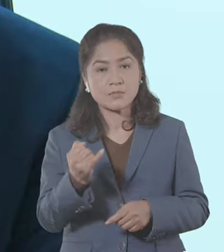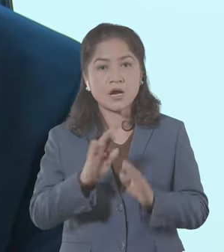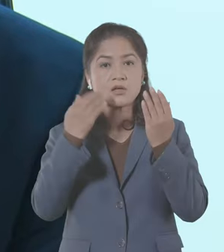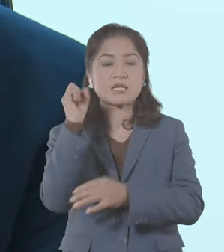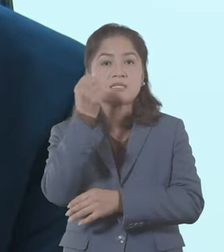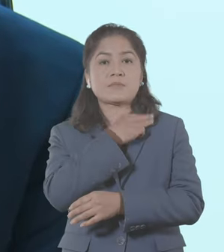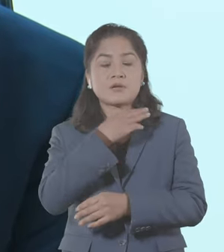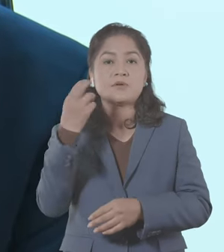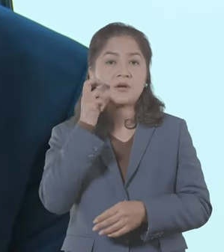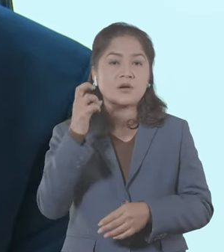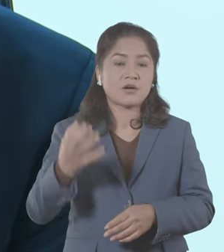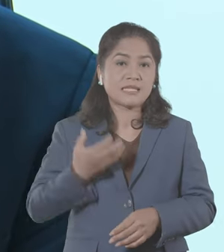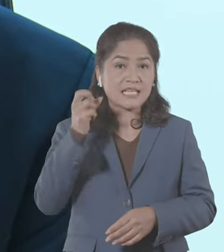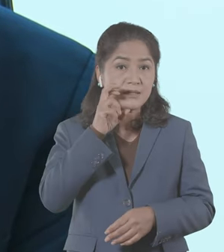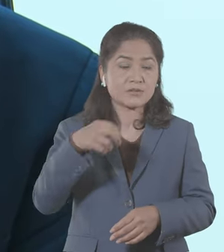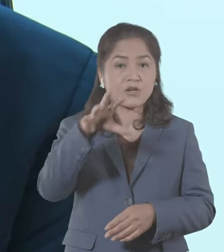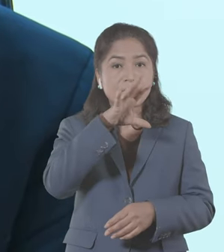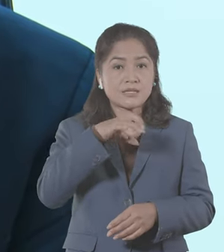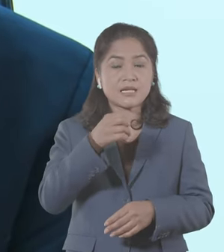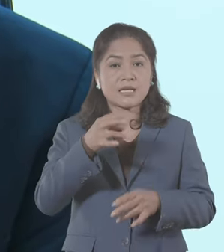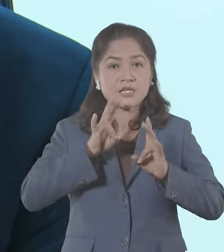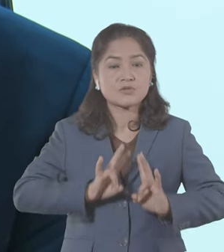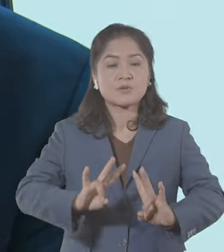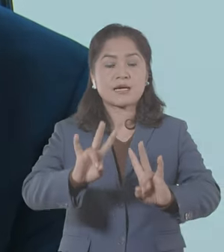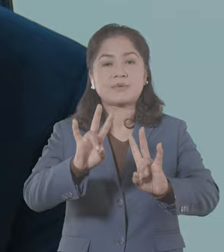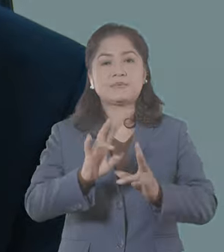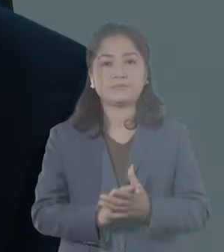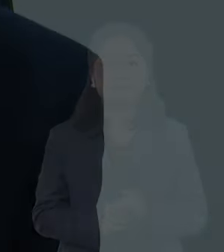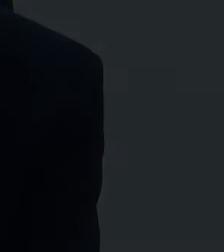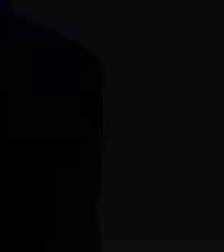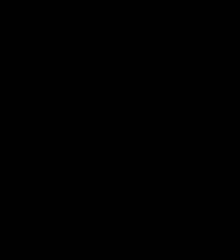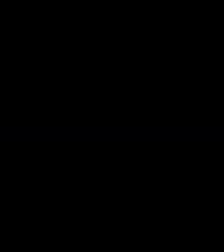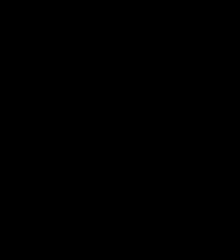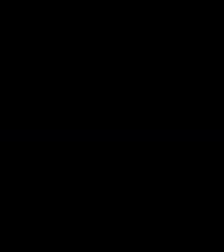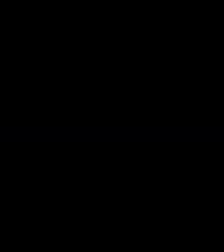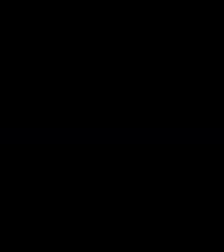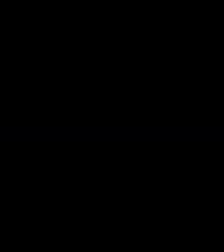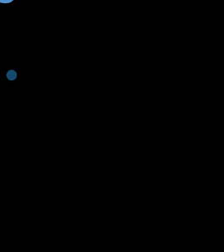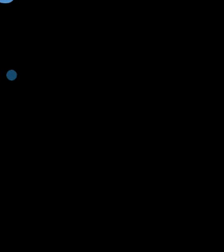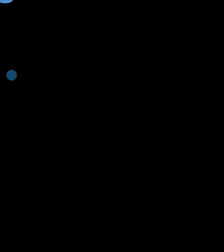अन्त्यमा अन्तर्राष्ट्रिय मानवाधिकार दिवसको उपलक्ष्यमा सबैलाई हार्दिक शुभकामना व्यक्त गर्दछु।